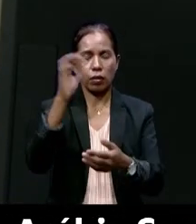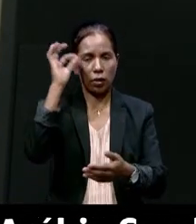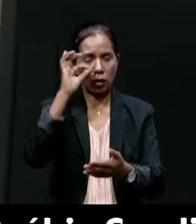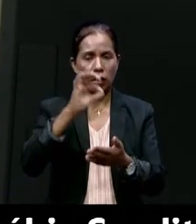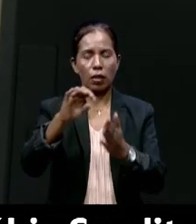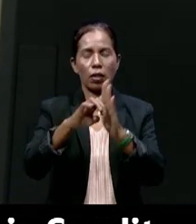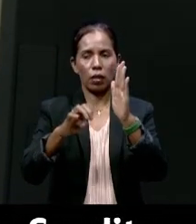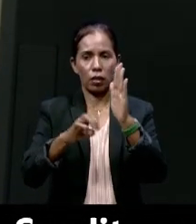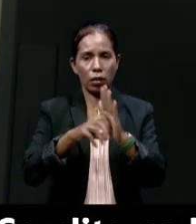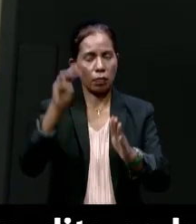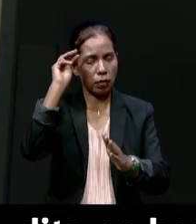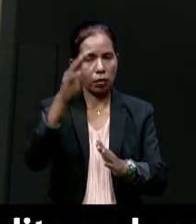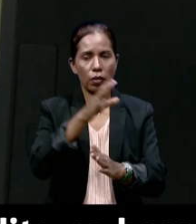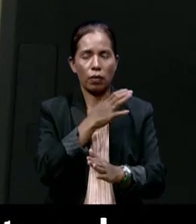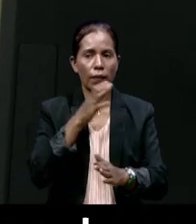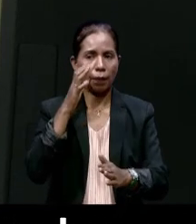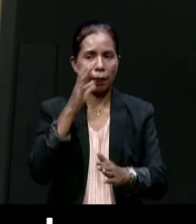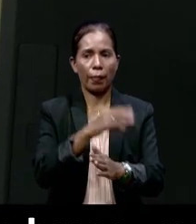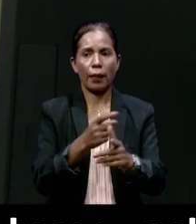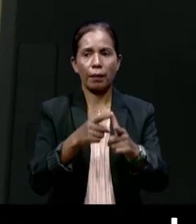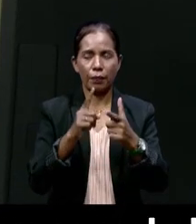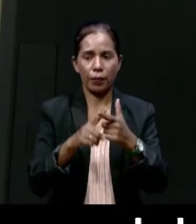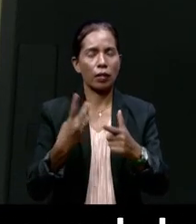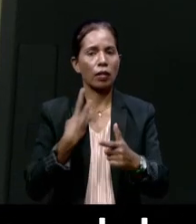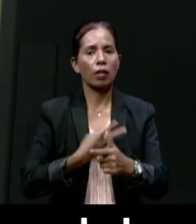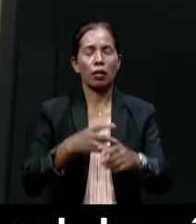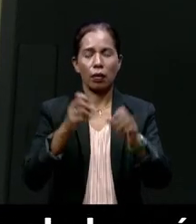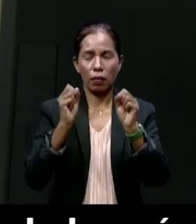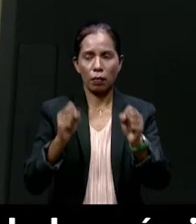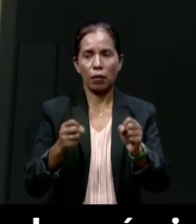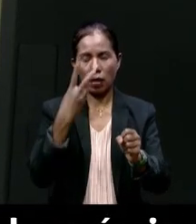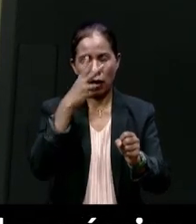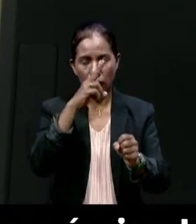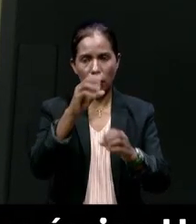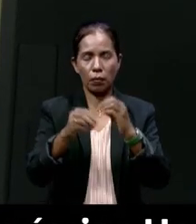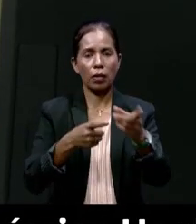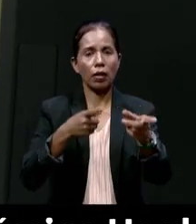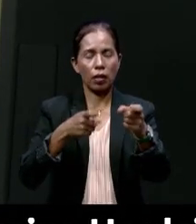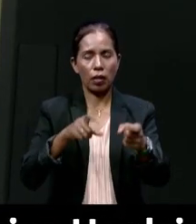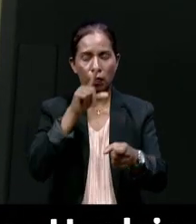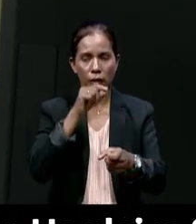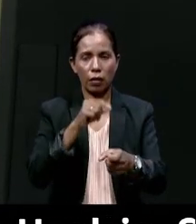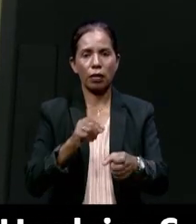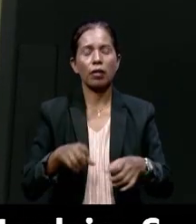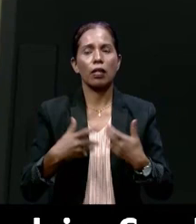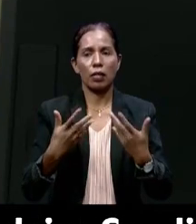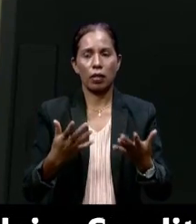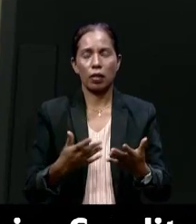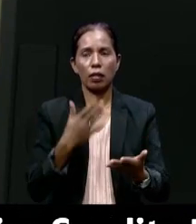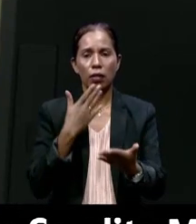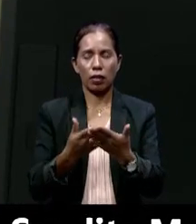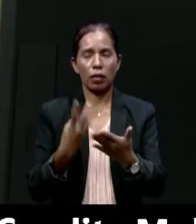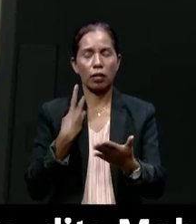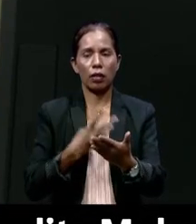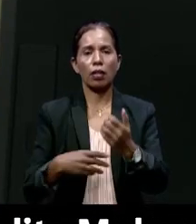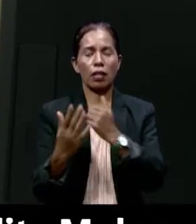Floresta Ministério da Agricultura Pecuária e Pesca su dinita bele controla kilat manu ne dia ke itanera